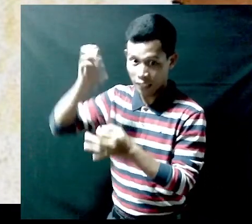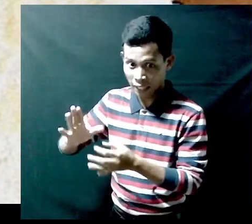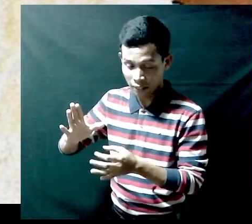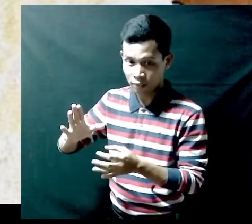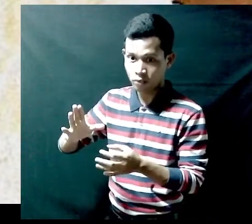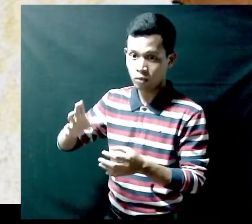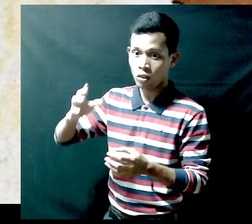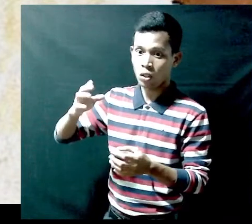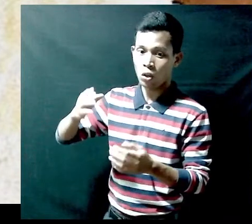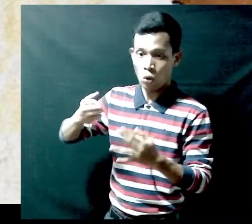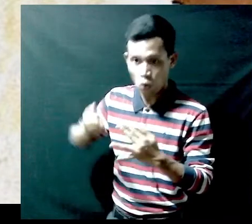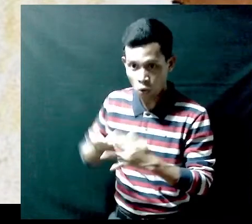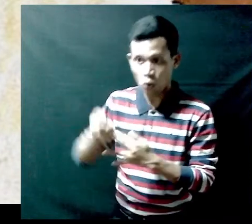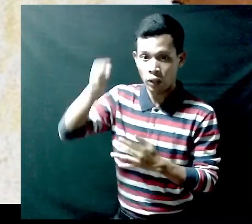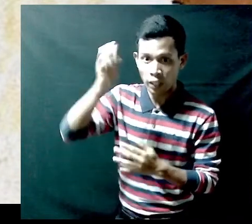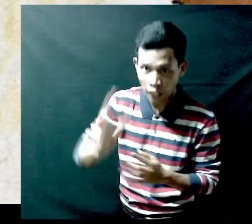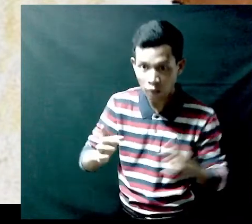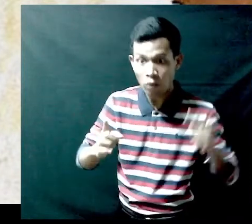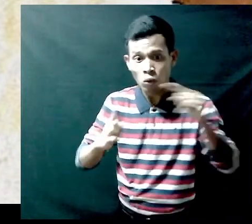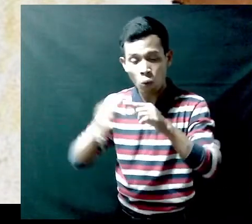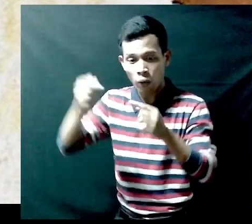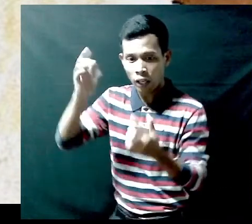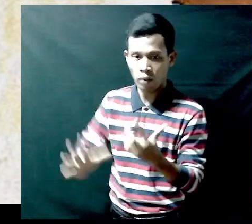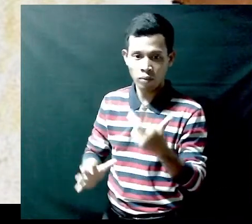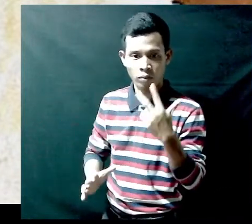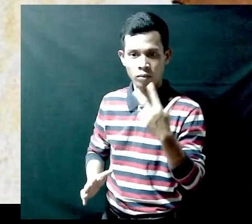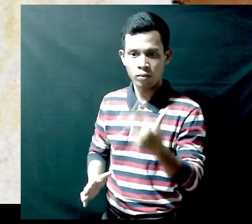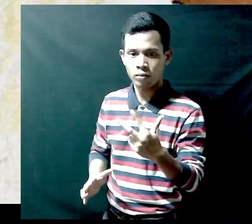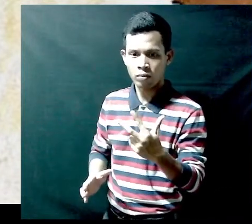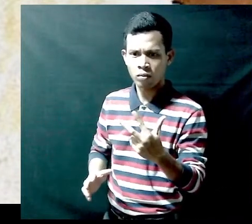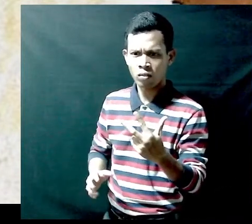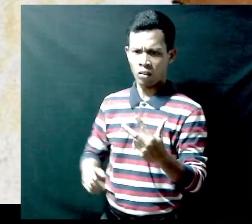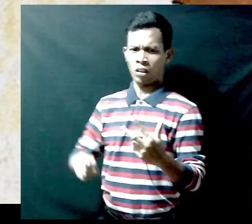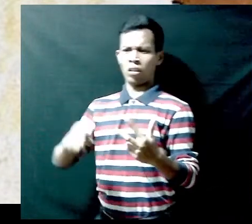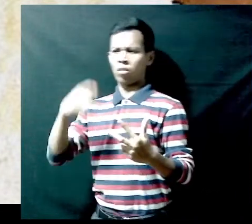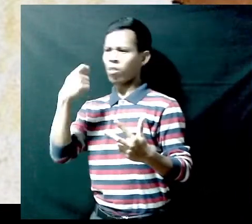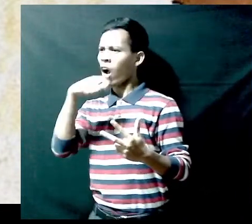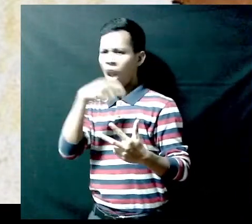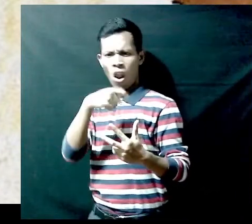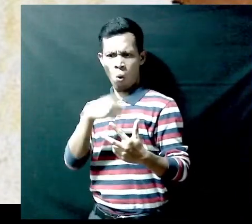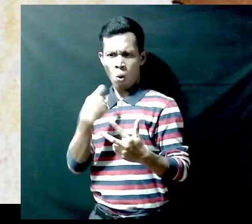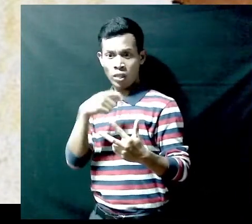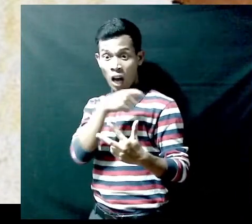Him, and to Him. Ang ganda sa Tagalog nun.